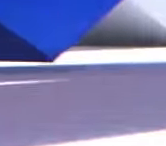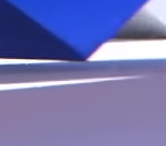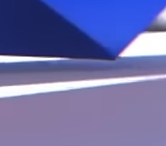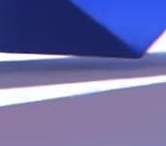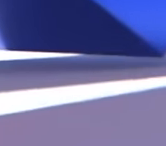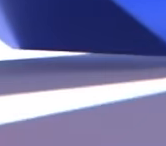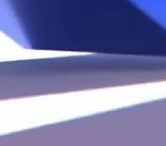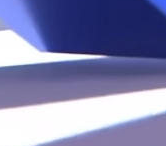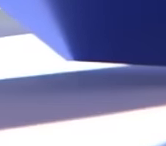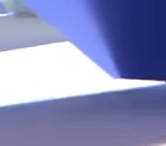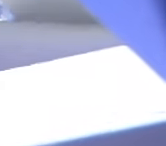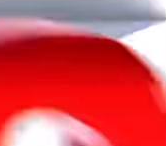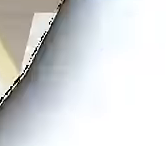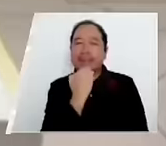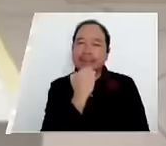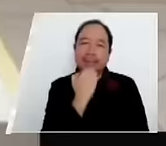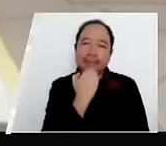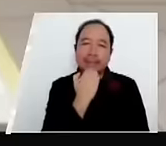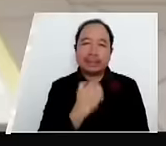pinagsisisihan.